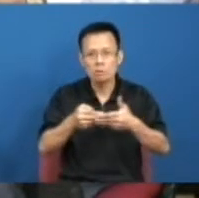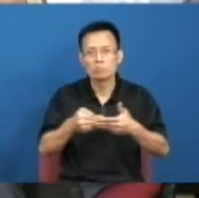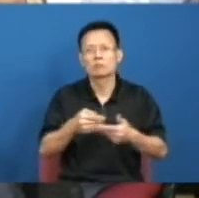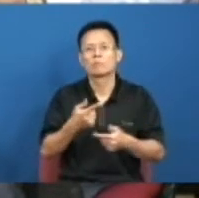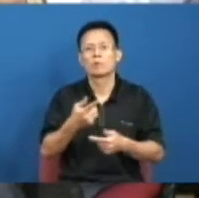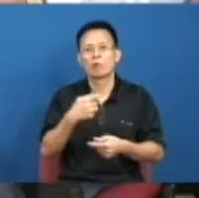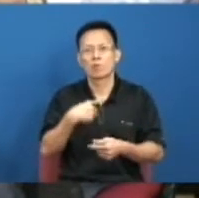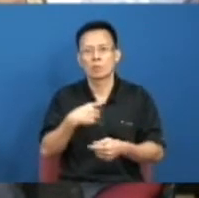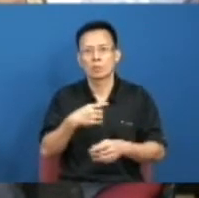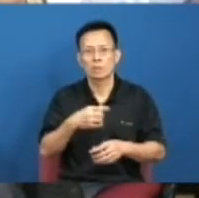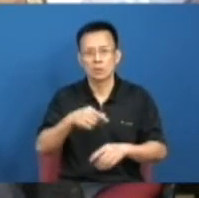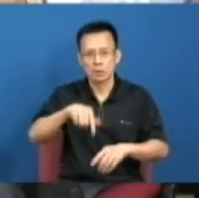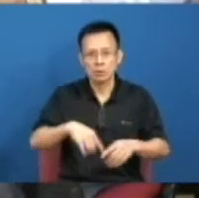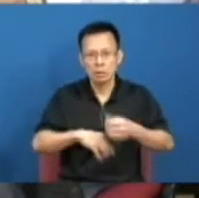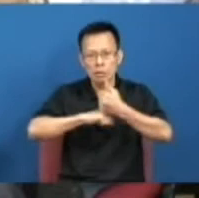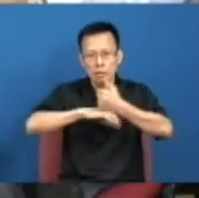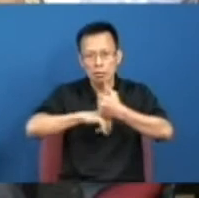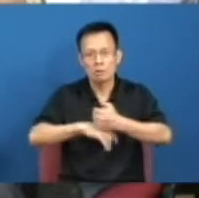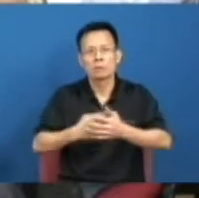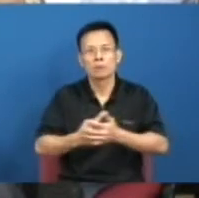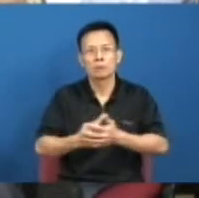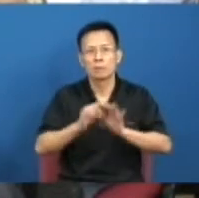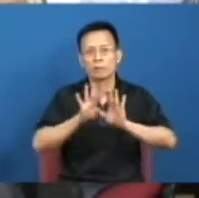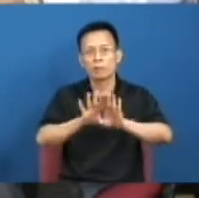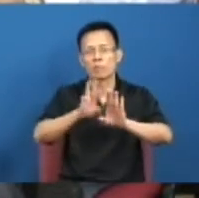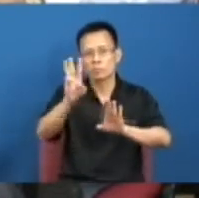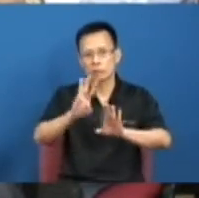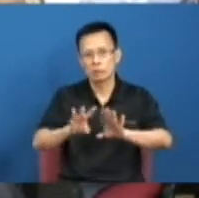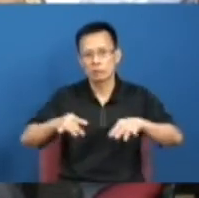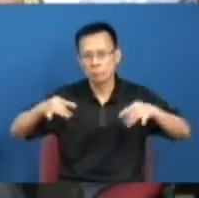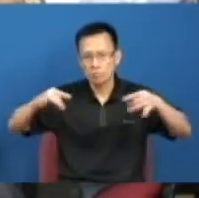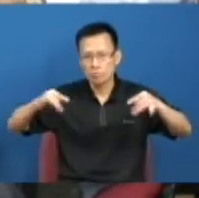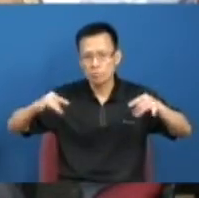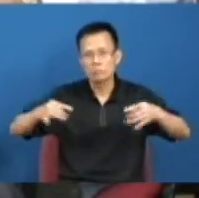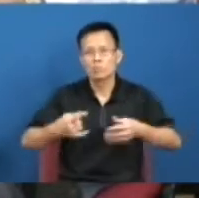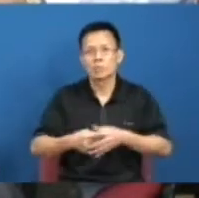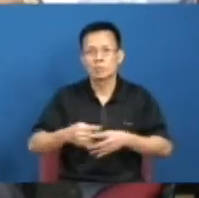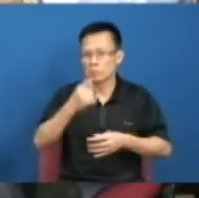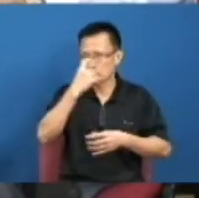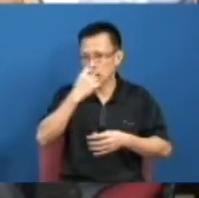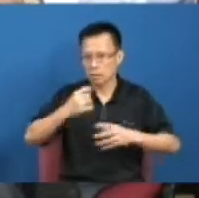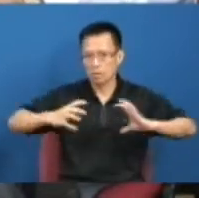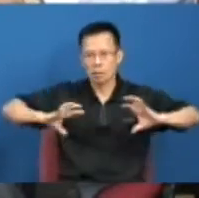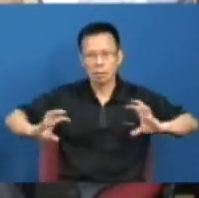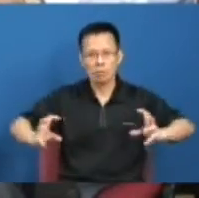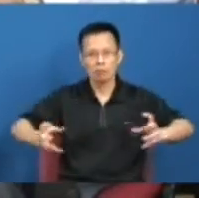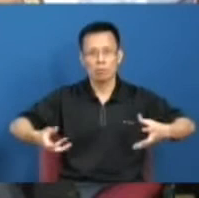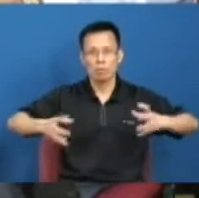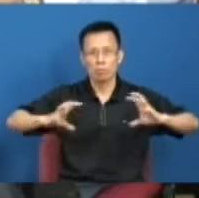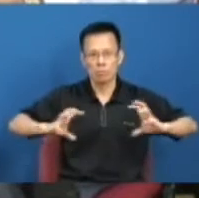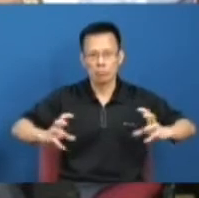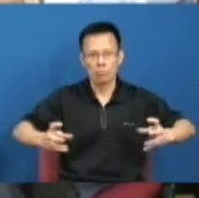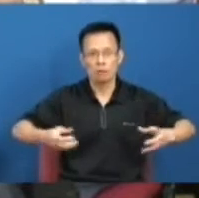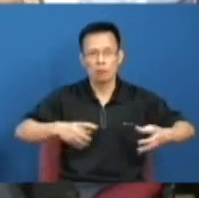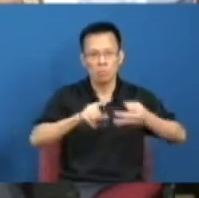喺地基同埋天台咧有做過啲防水布啦，即係我哋即係可能喺英國一卷卷嗰啲waterproof